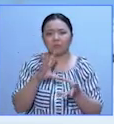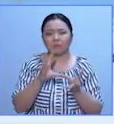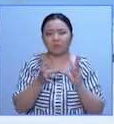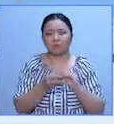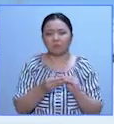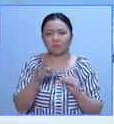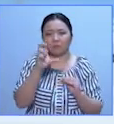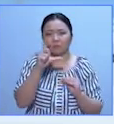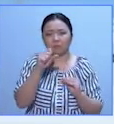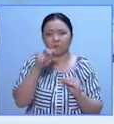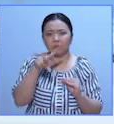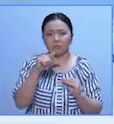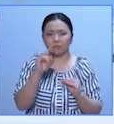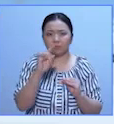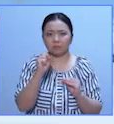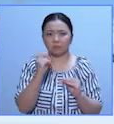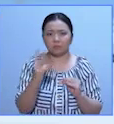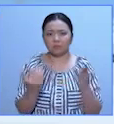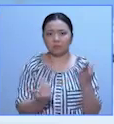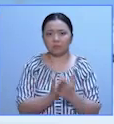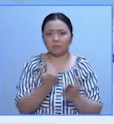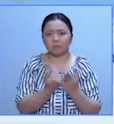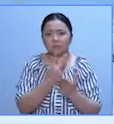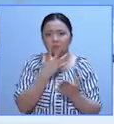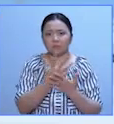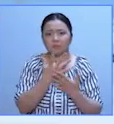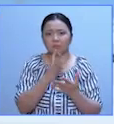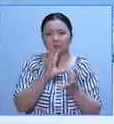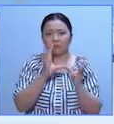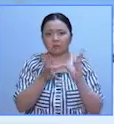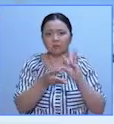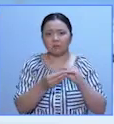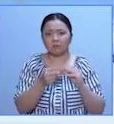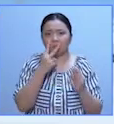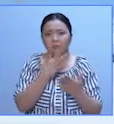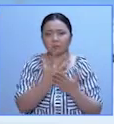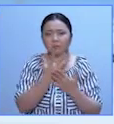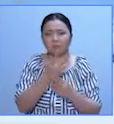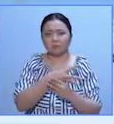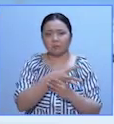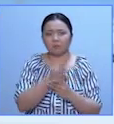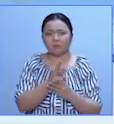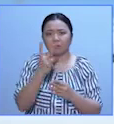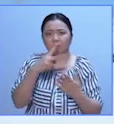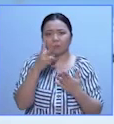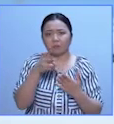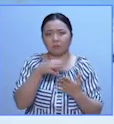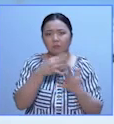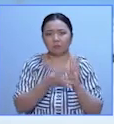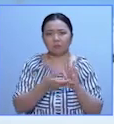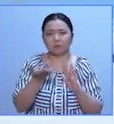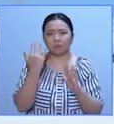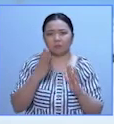аудан халқын ақпаратпен сусындатып, жаңалықтың жаршысы болды. Мерейтой қарсаңында газетте 42 жыл еңбек еткен